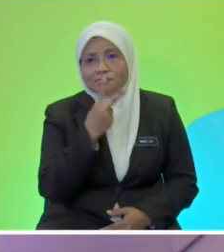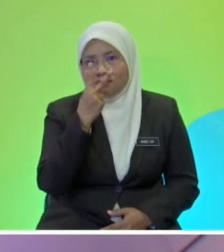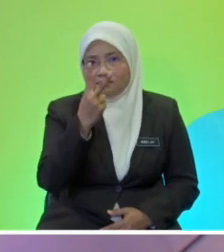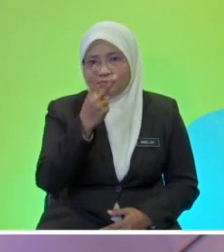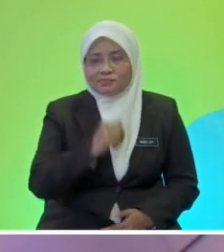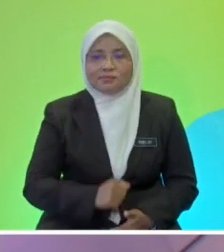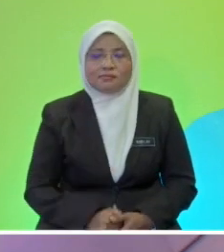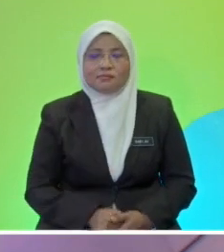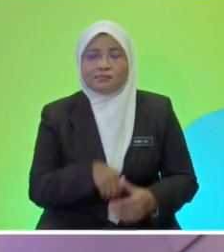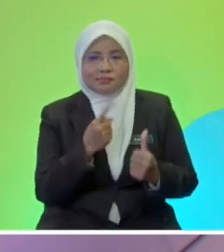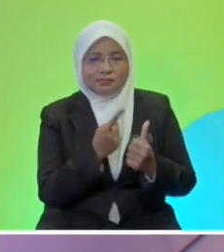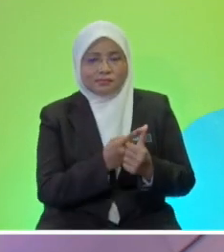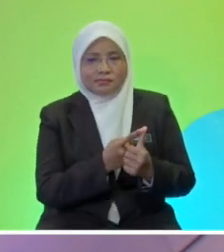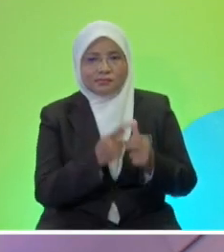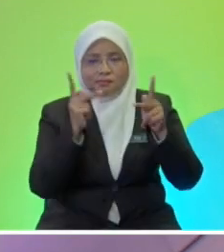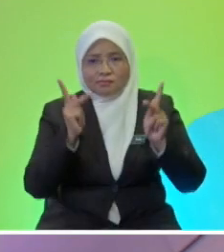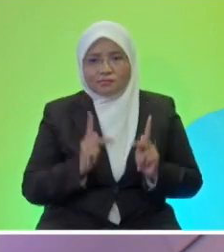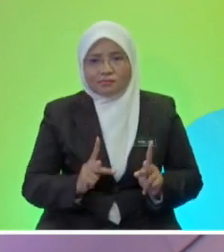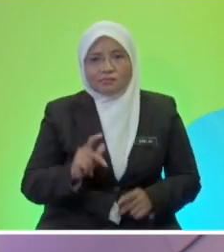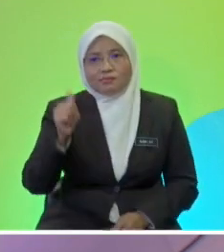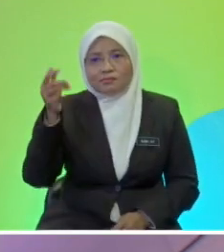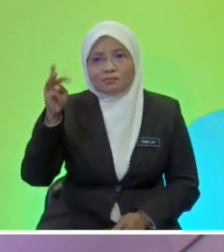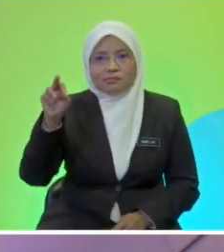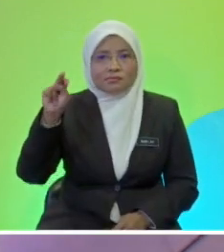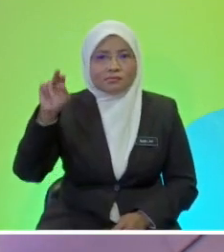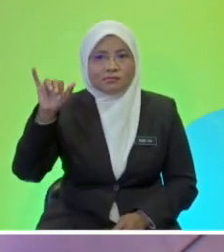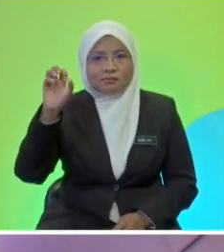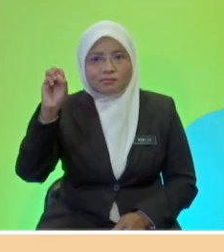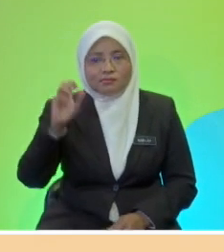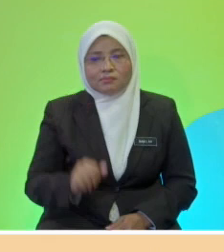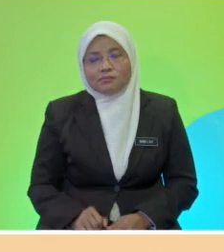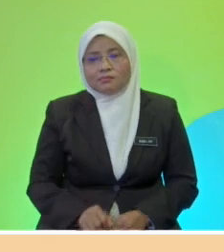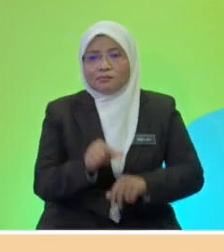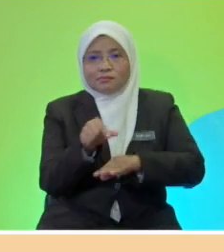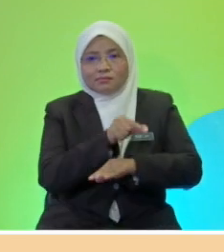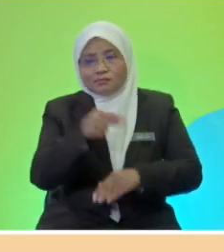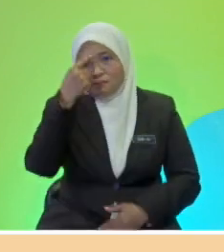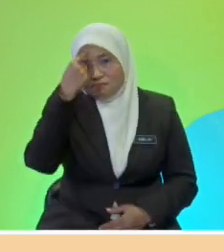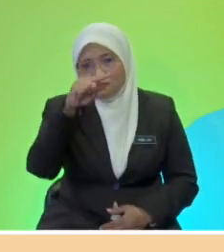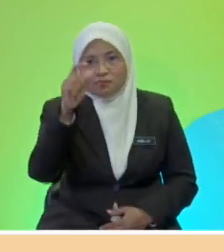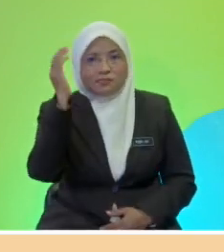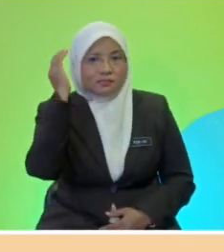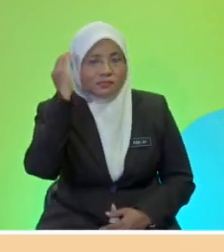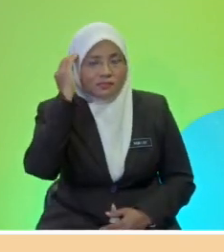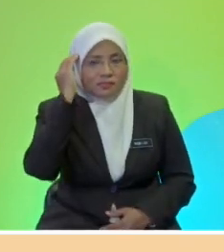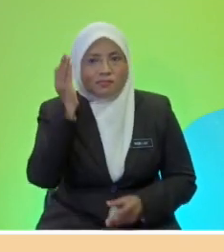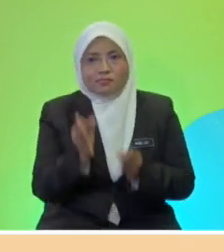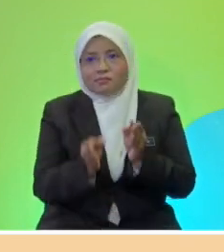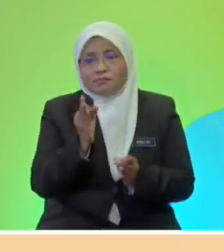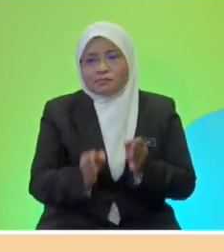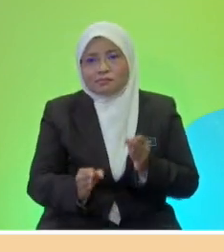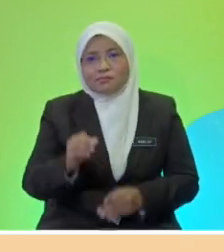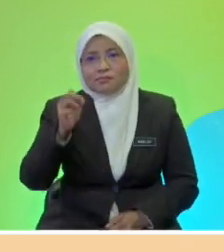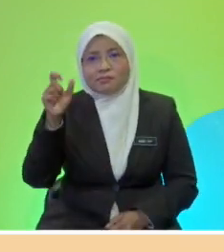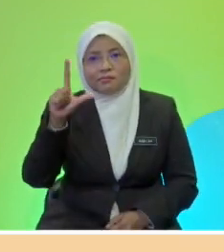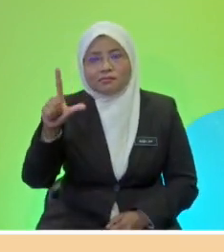ya oke yang pertama kita tengok kaedah amnewsintesis ini adalah digunakan untuk mengesan ke abnomoland Cell